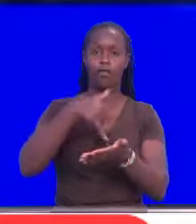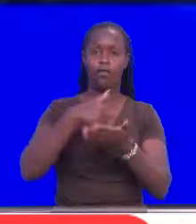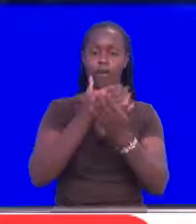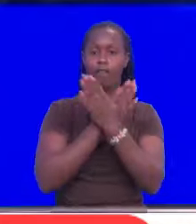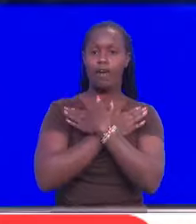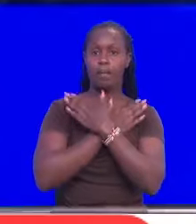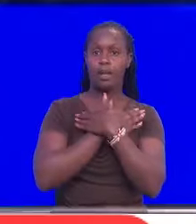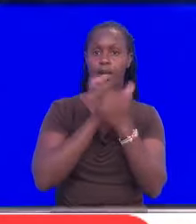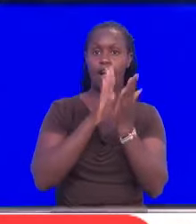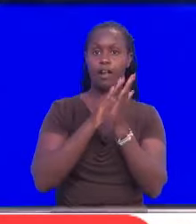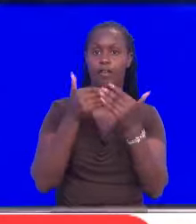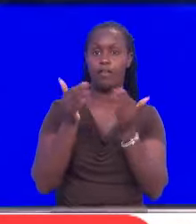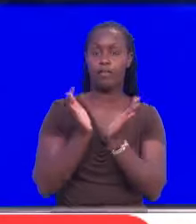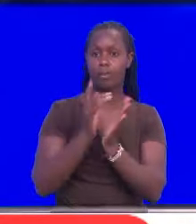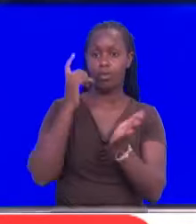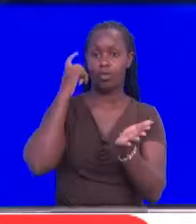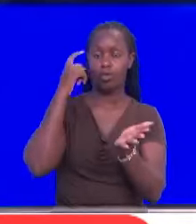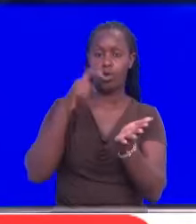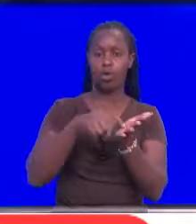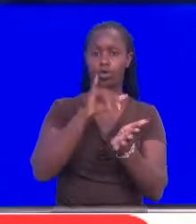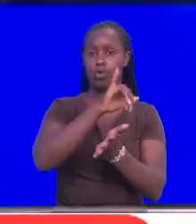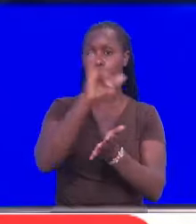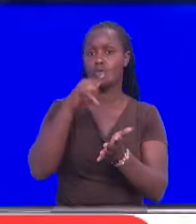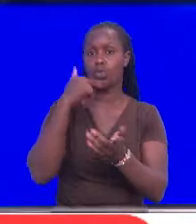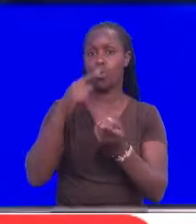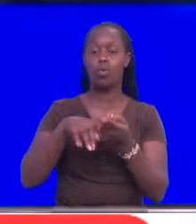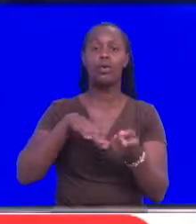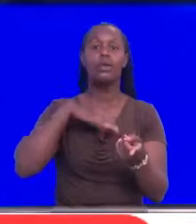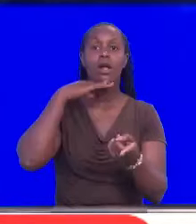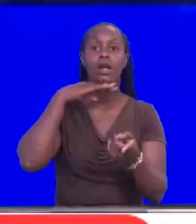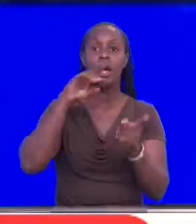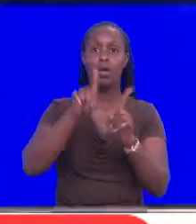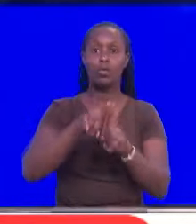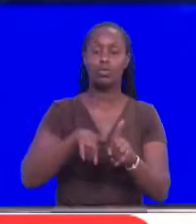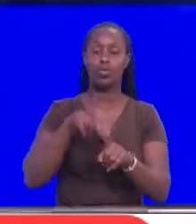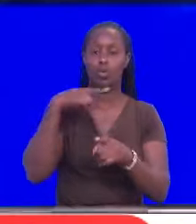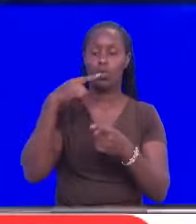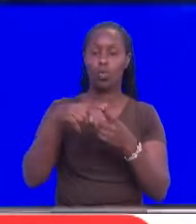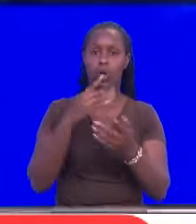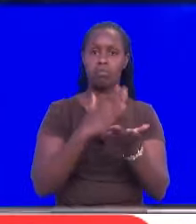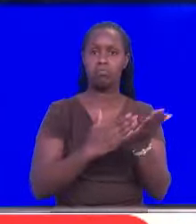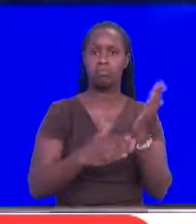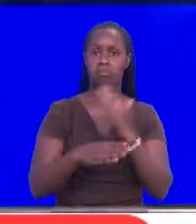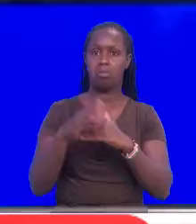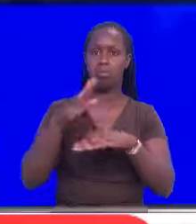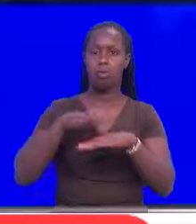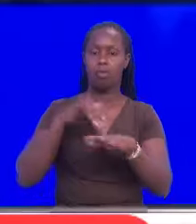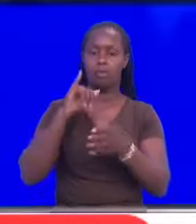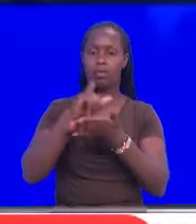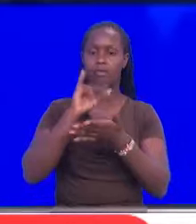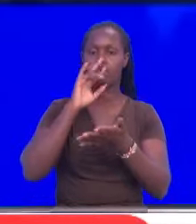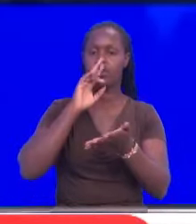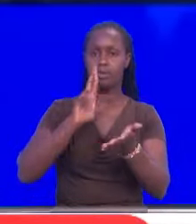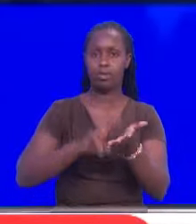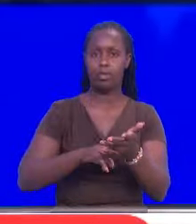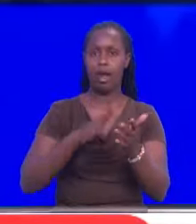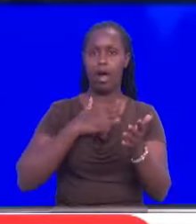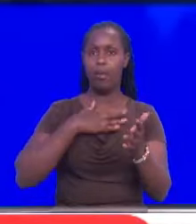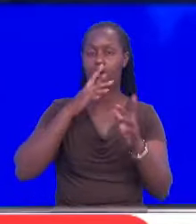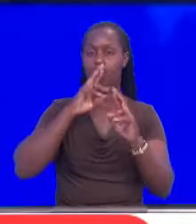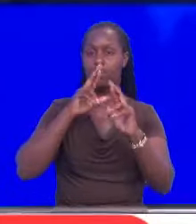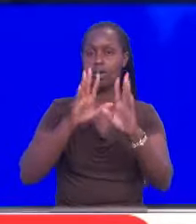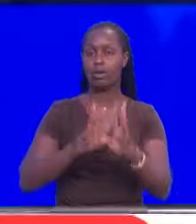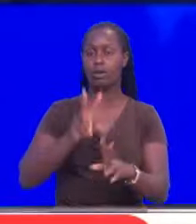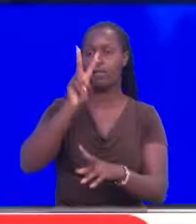marafiki kutambua waliofariki dunia na waliojeruhiwa kwenye ajali hiyo. Mwanahabari wetu Vera Alba na tufungulia upeo wa TV